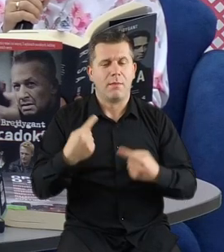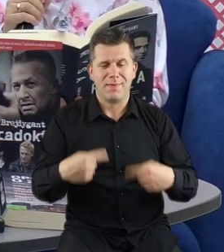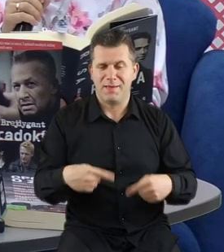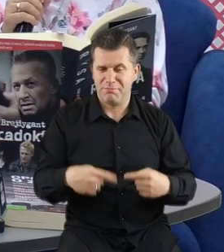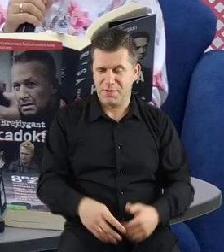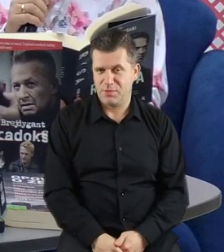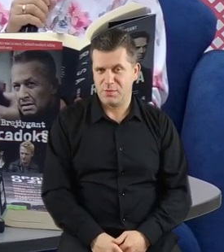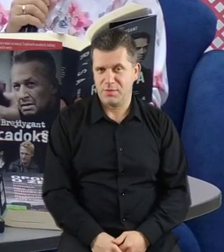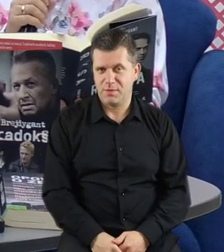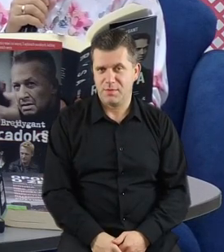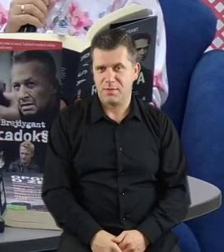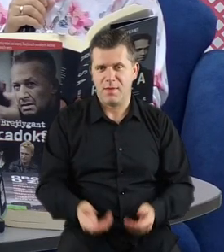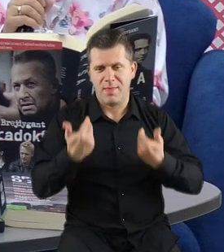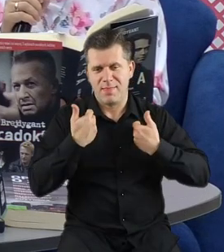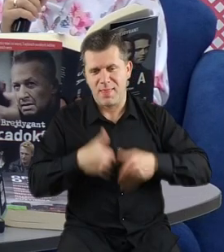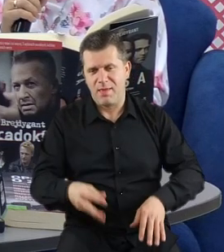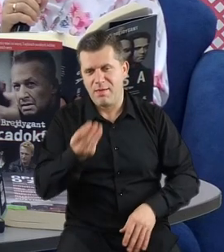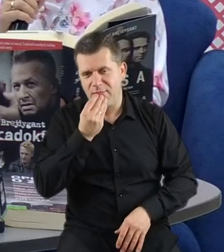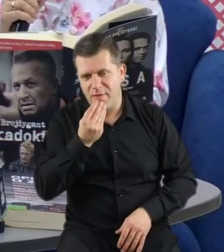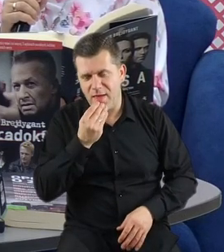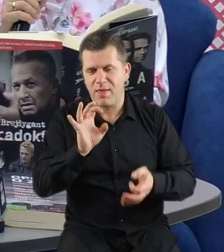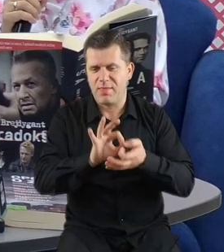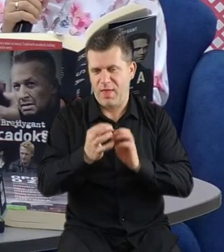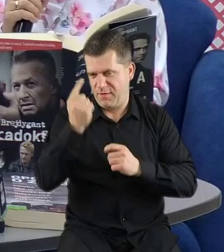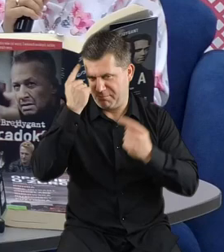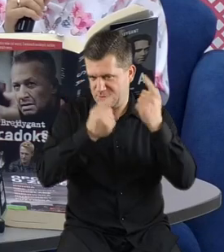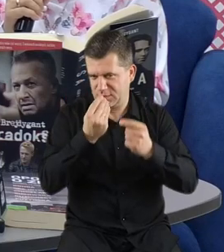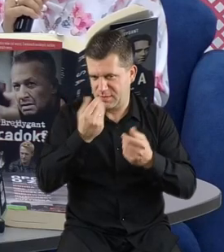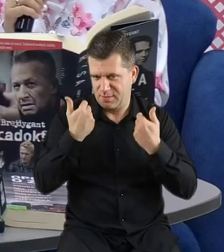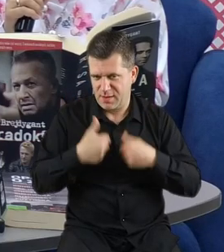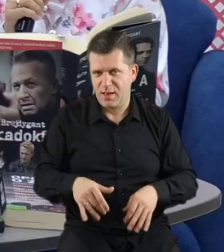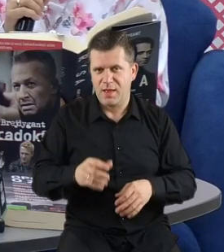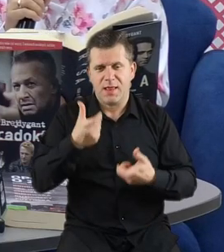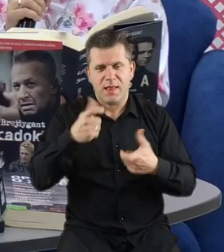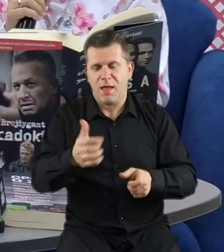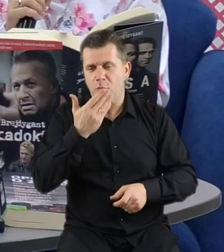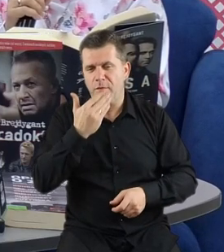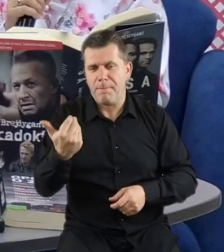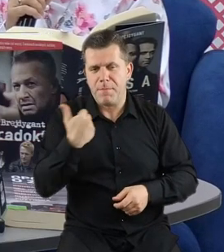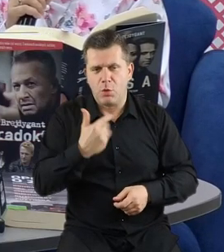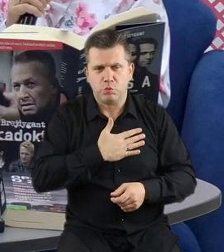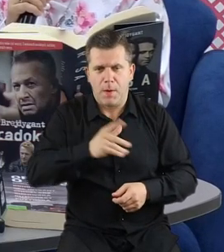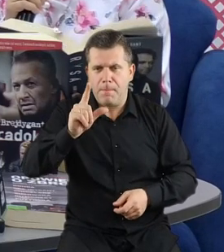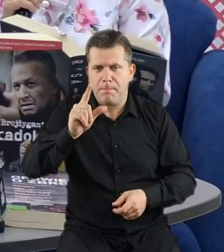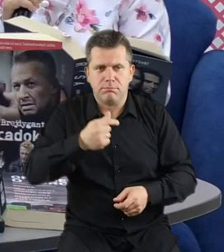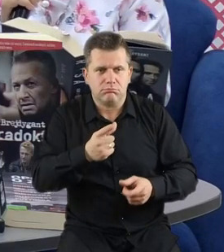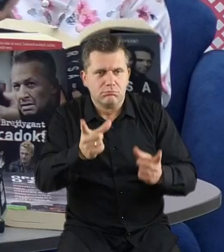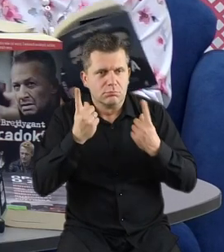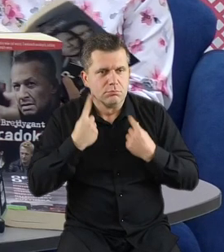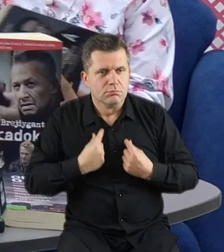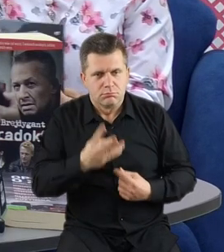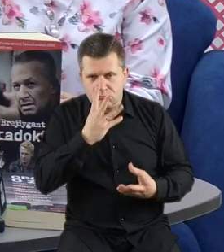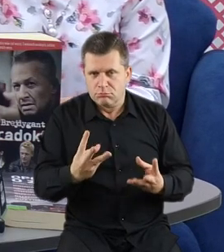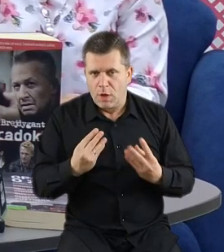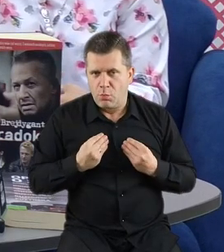był, bo po takich nie chce się ani jeść, ani nawet myśleć o jedzeniu, a przede wszystkim nie chce się mówić, że były poruszające. Czy